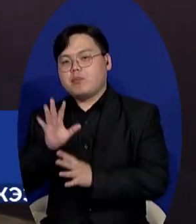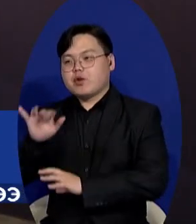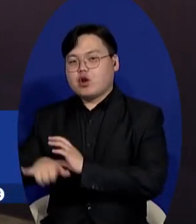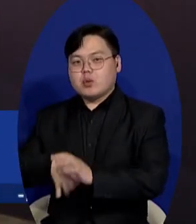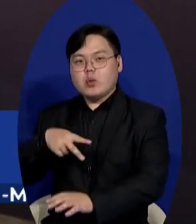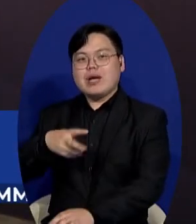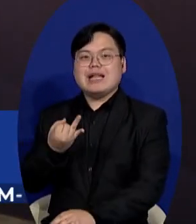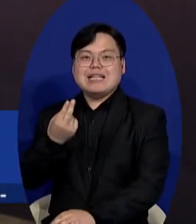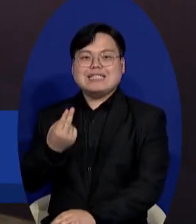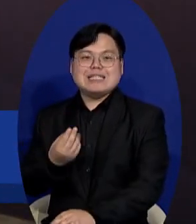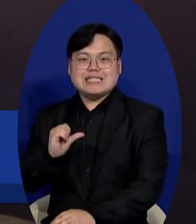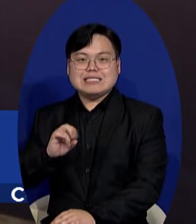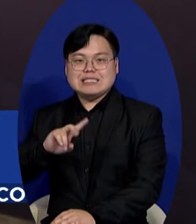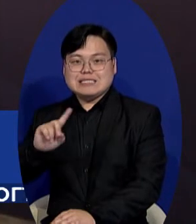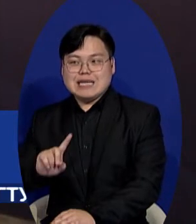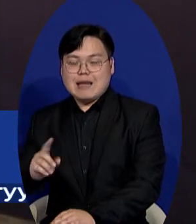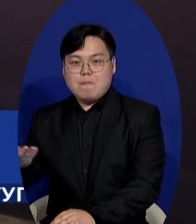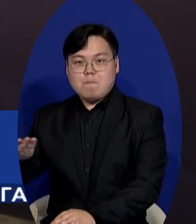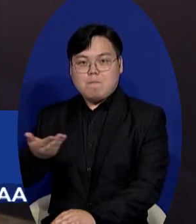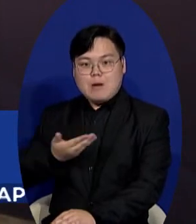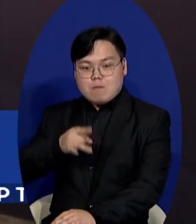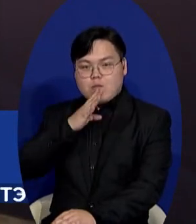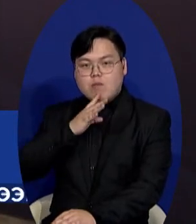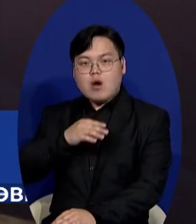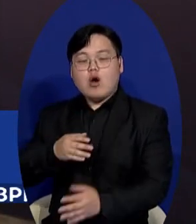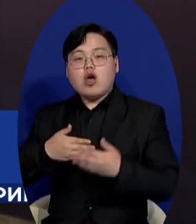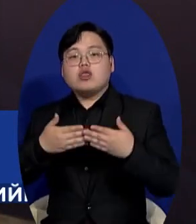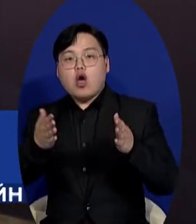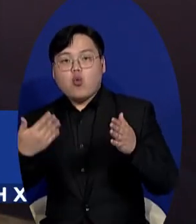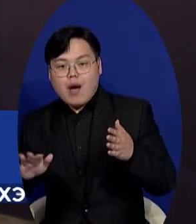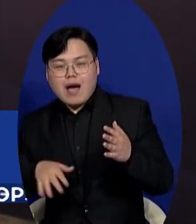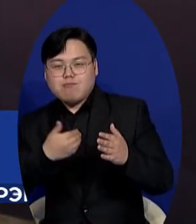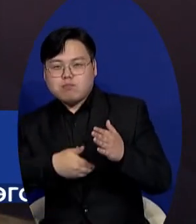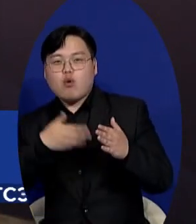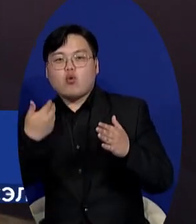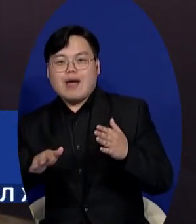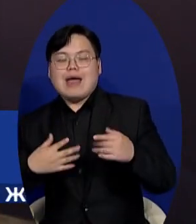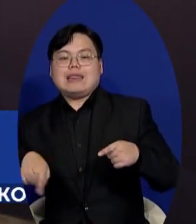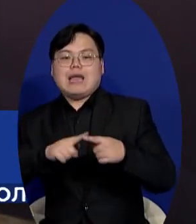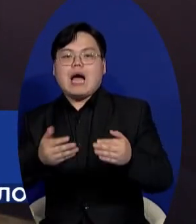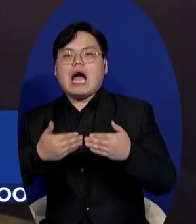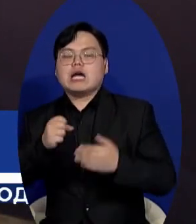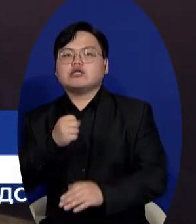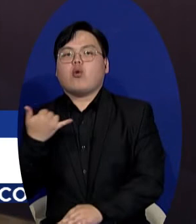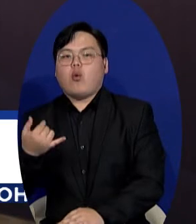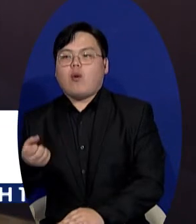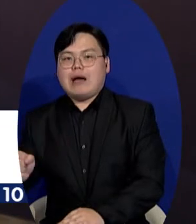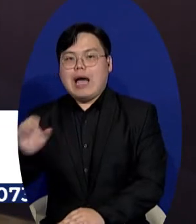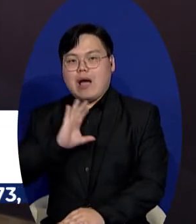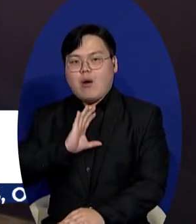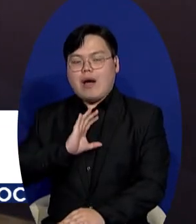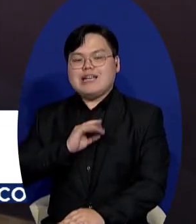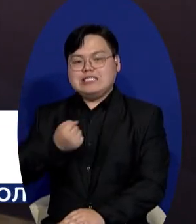олгохынхаа өмнө чи энэ уурхайгаа хааж чадах юм уугүй юу гэдэг асуултыг асуугаад чадна гэвэл тэрнийх нь баталгааг хөндлөнгөө байгууллагаар ч юм уу өөрсдөр нь